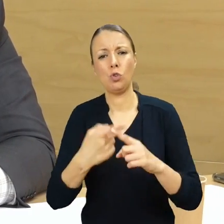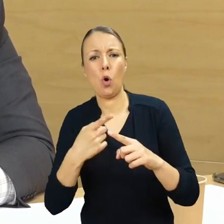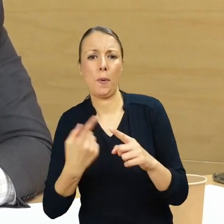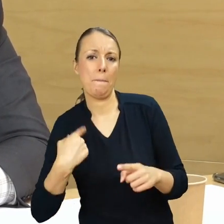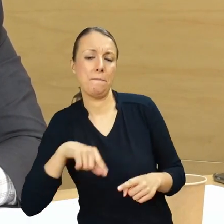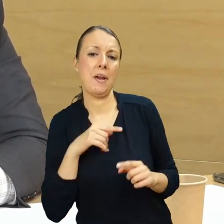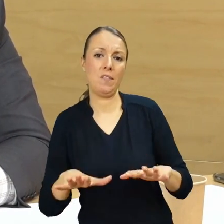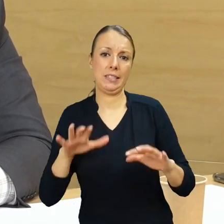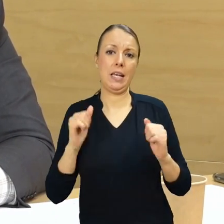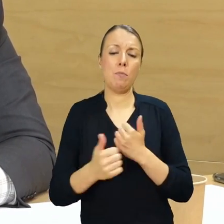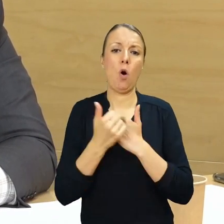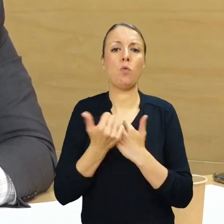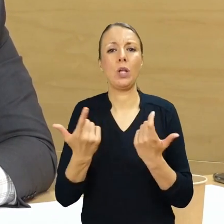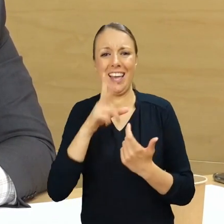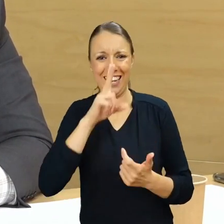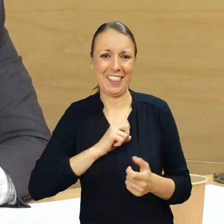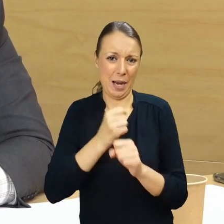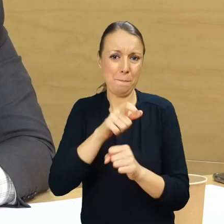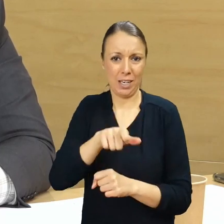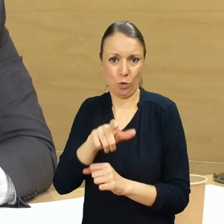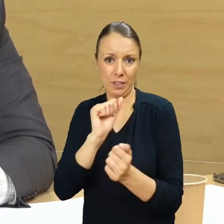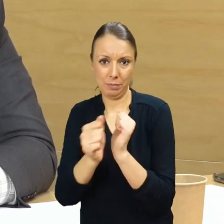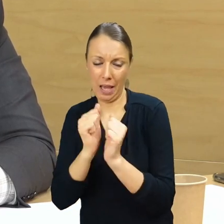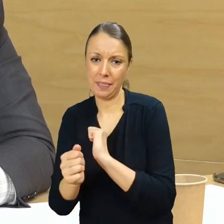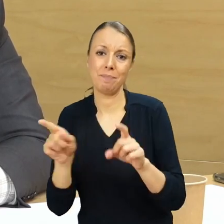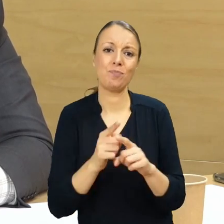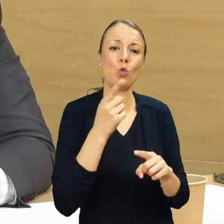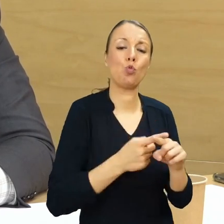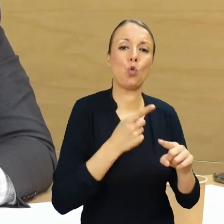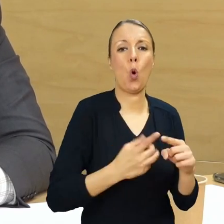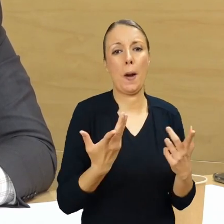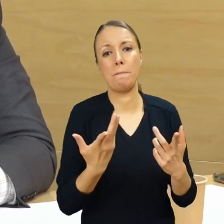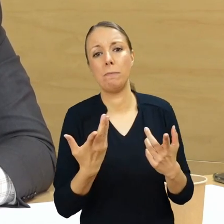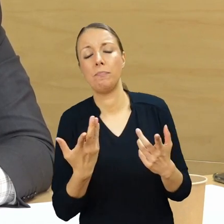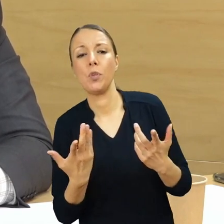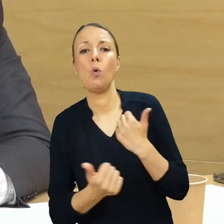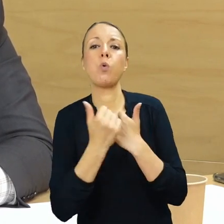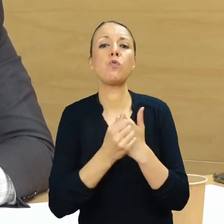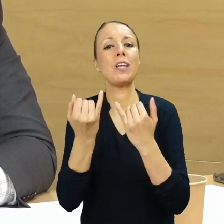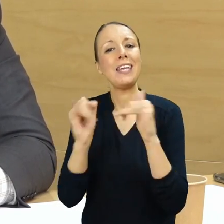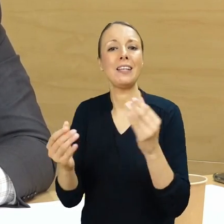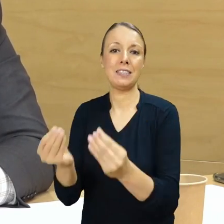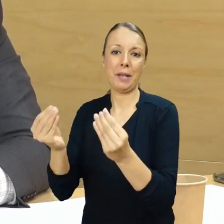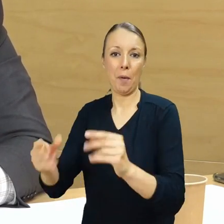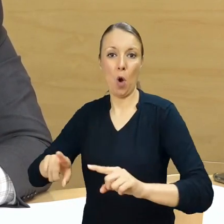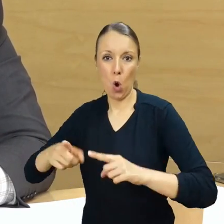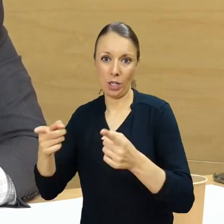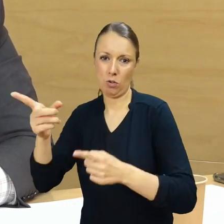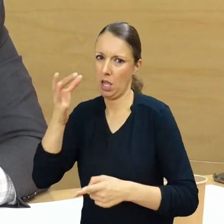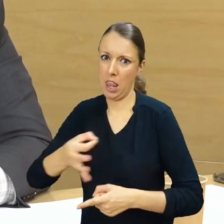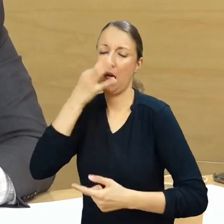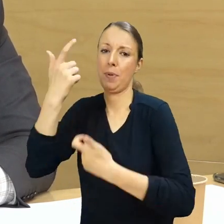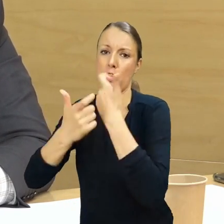zmian kadrowych, trochę z powodu tego, że rozwinęły się inne świetne organizacje, które robią to dużo lepiej niż my,